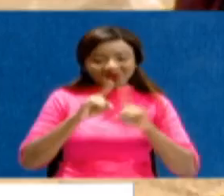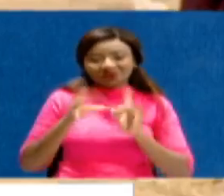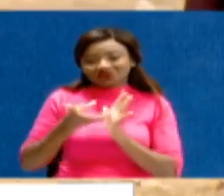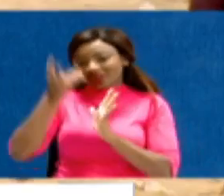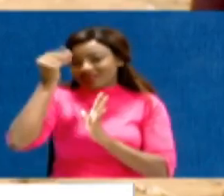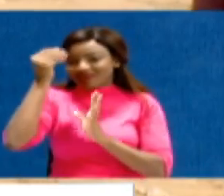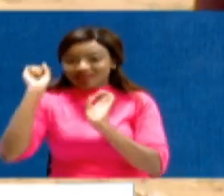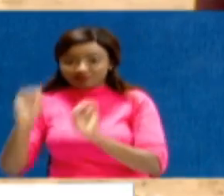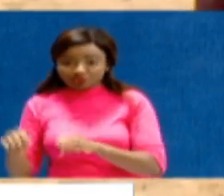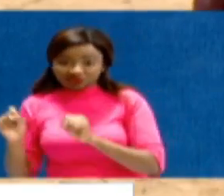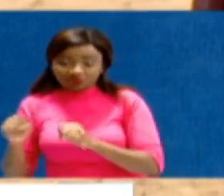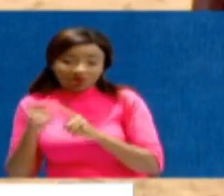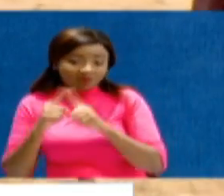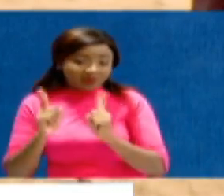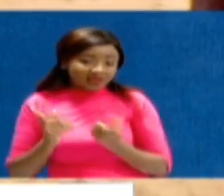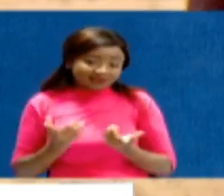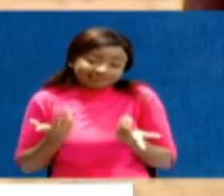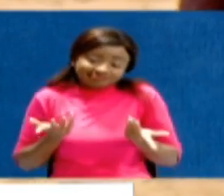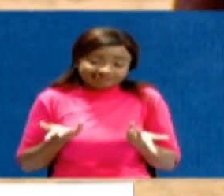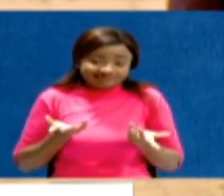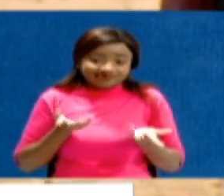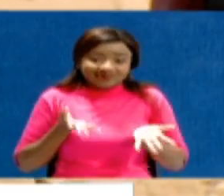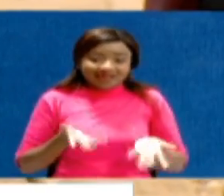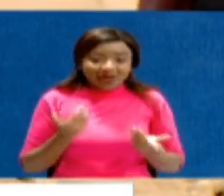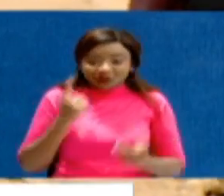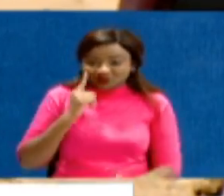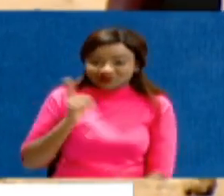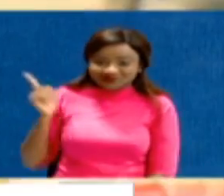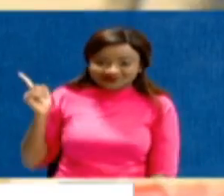Yamkini ndio kwanza safari ya kucheza hapa inang'oa nanga.